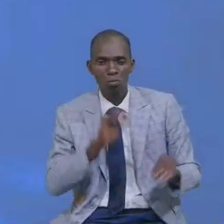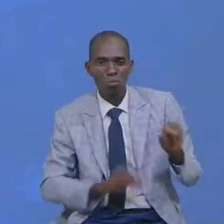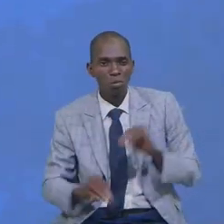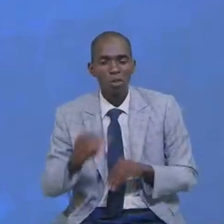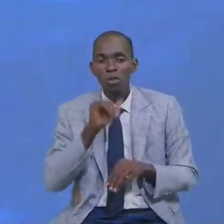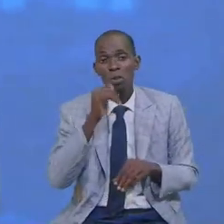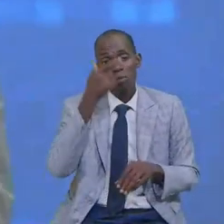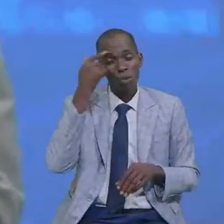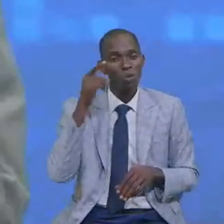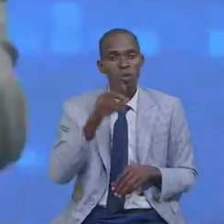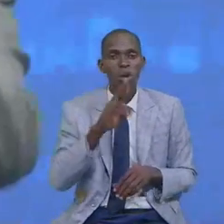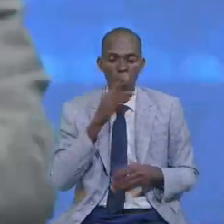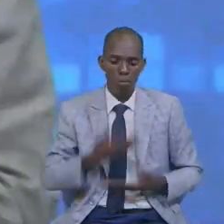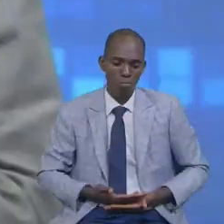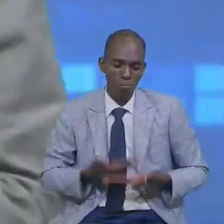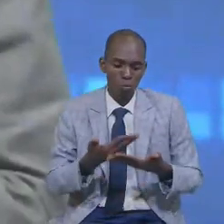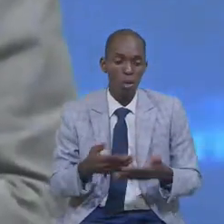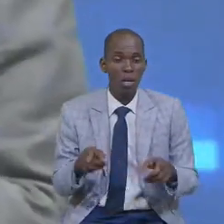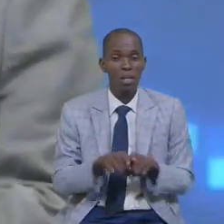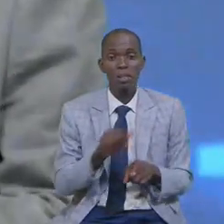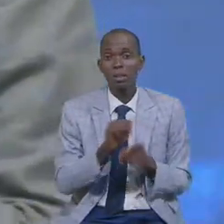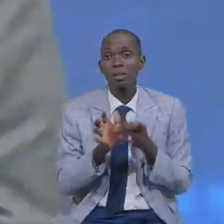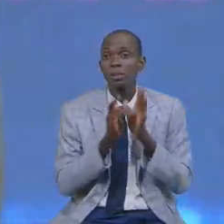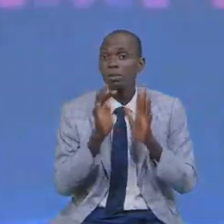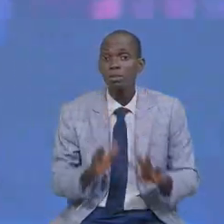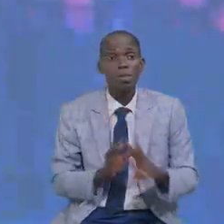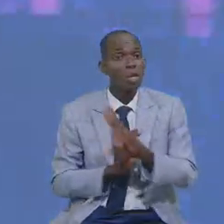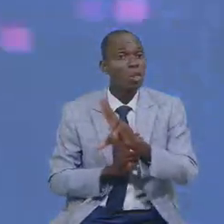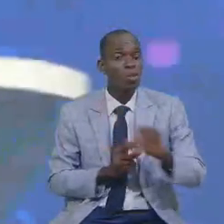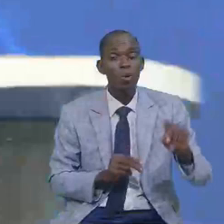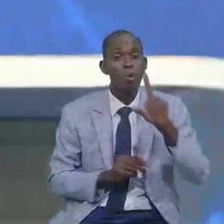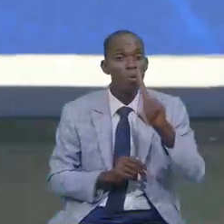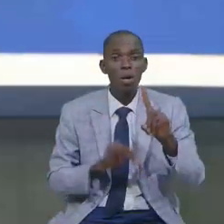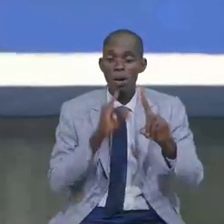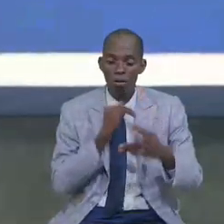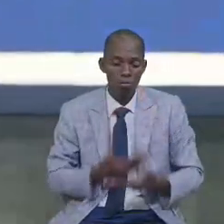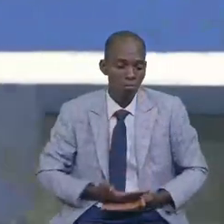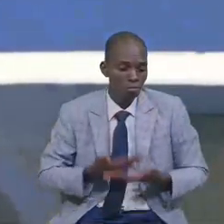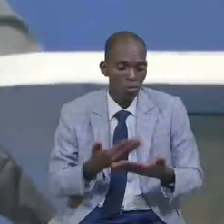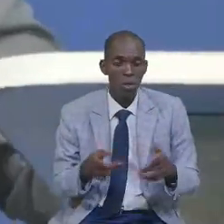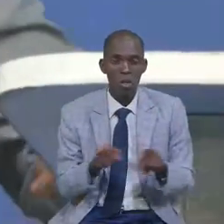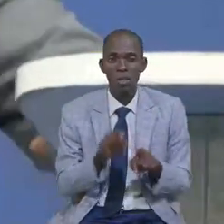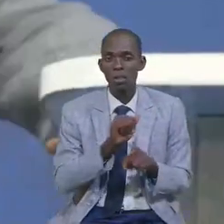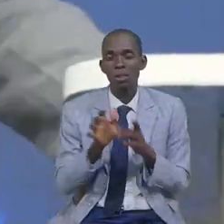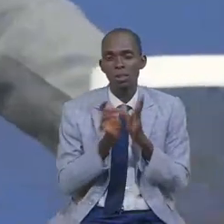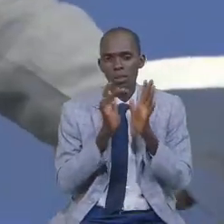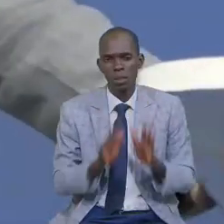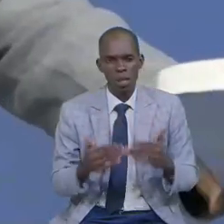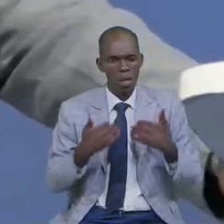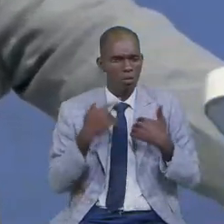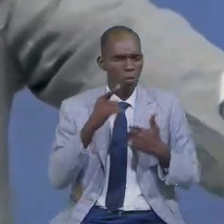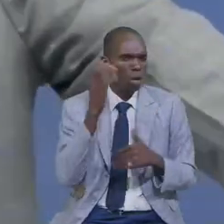nés comme chrétien. Personne d'ailleurs ne naît jamais chrétien. Est-ce que vous avez entendu quelqu'un qui